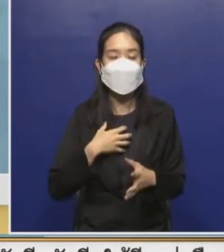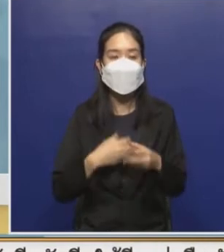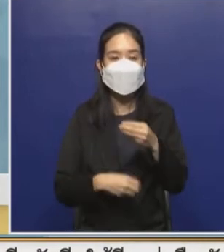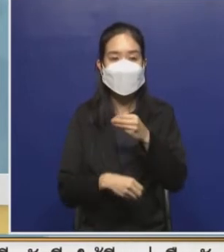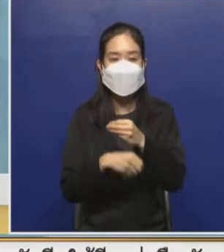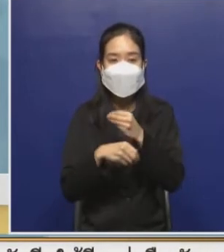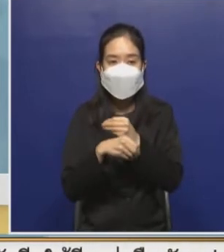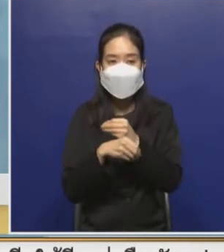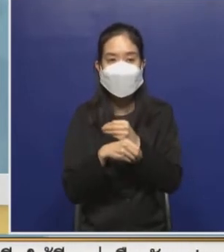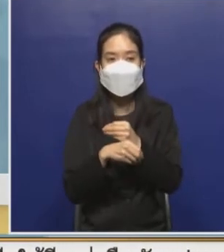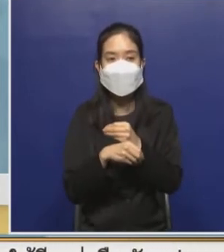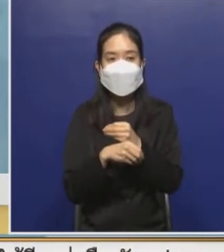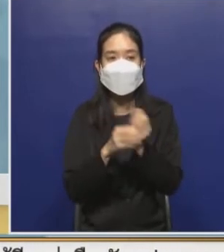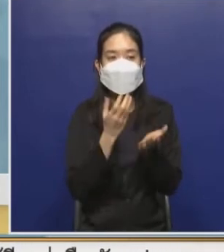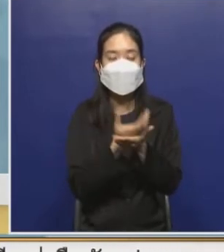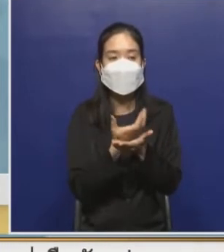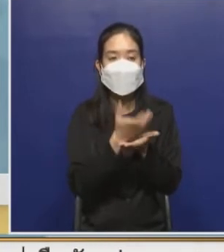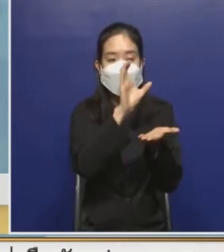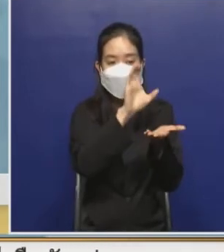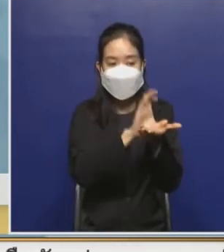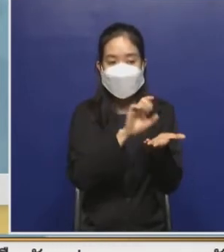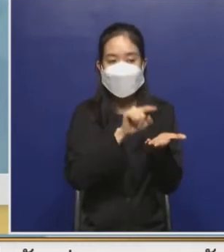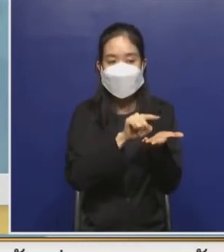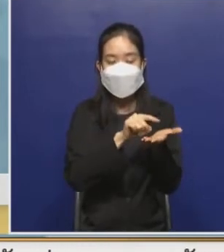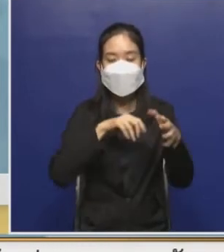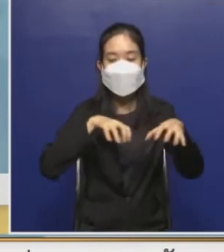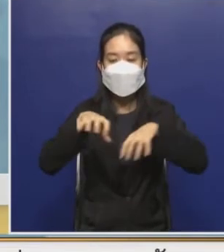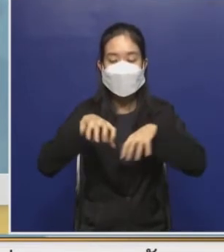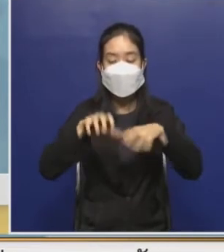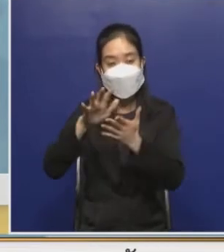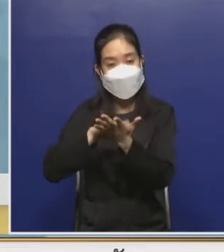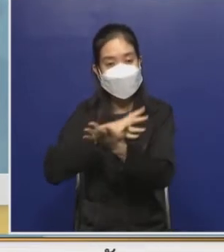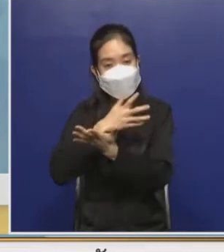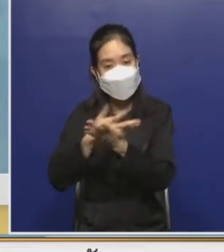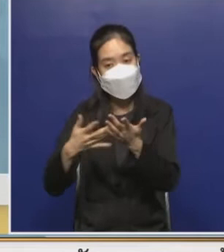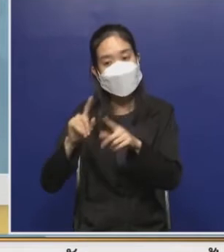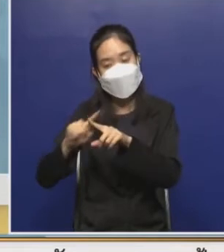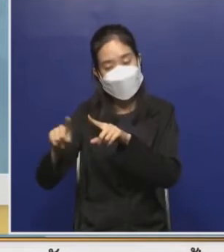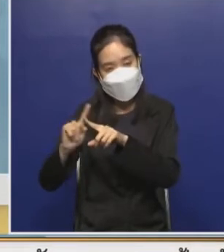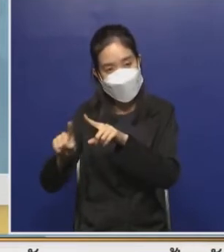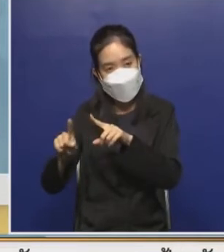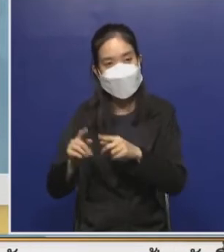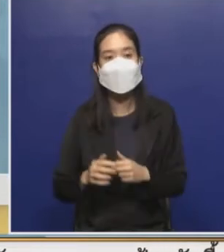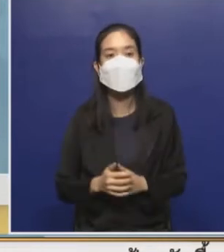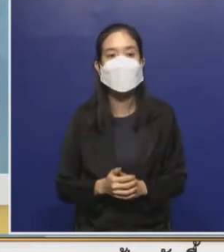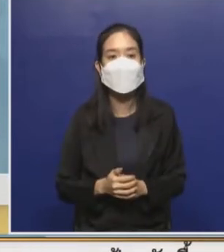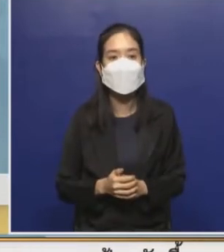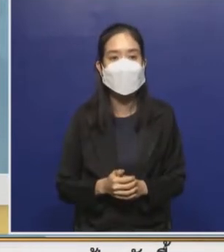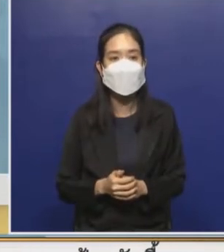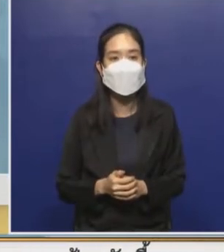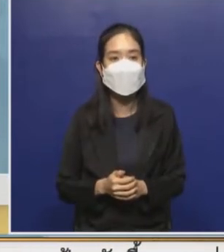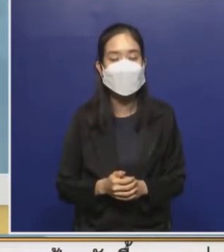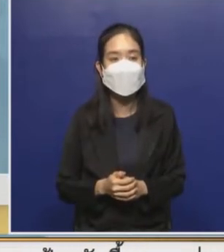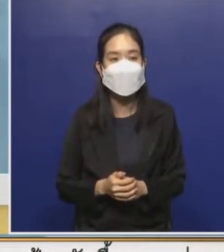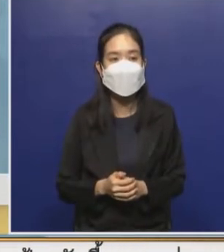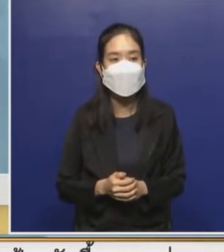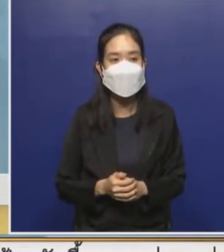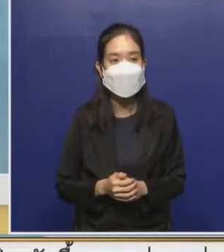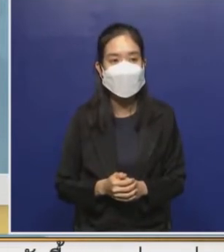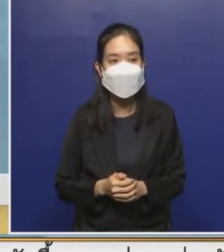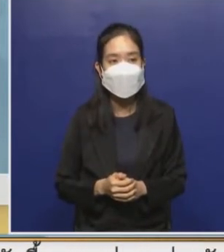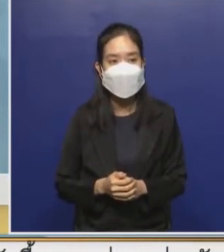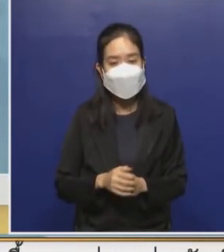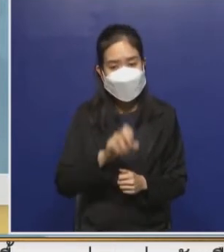มาณเพื่อปฏิบติยุทศาตชาติแผนไม่บทเป็นตอนสำรchwกาบมาตอบอยนี้ครับ